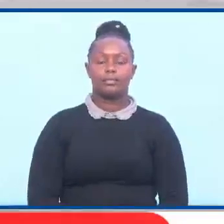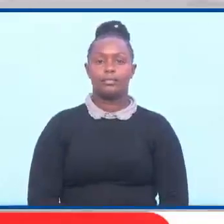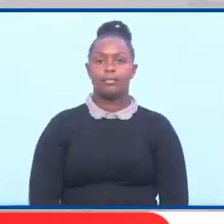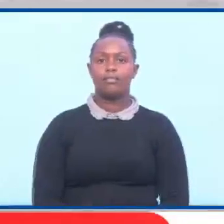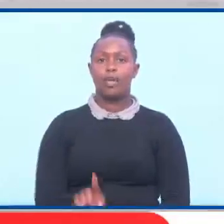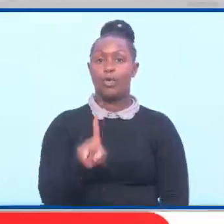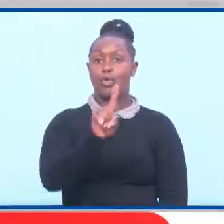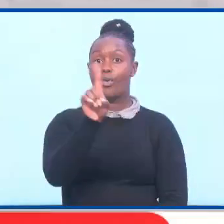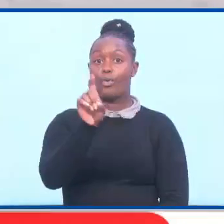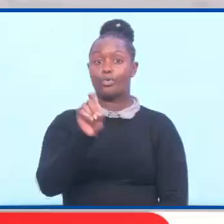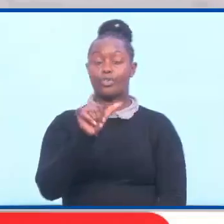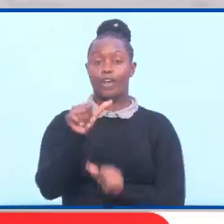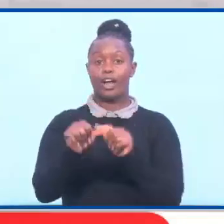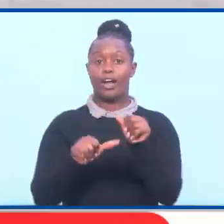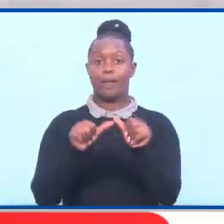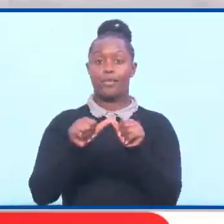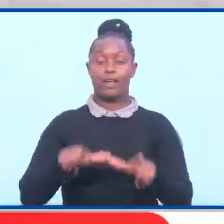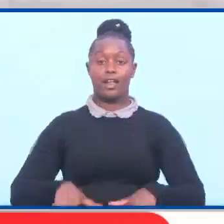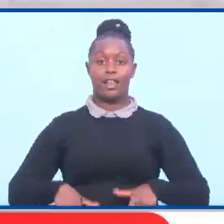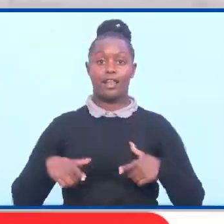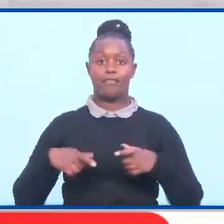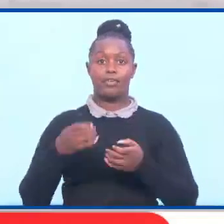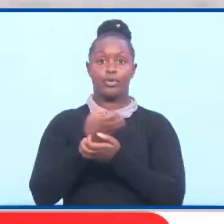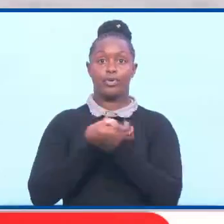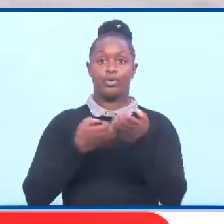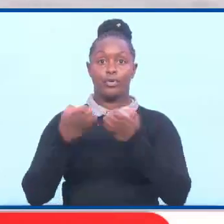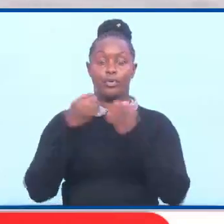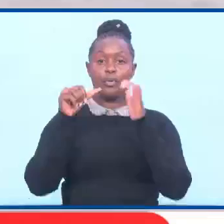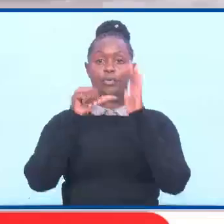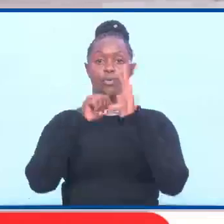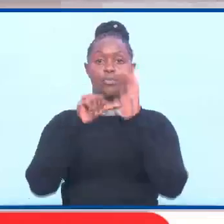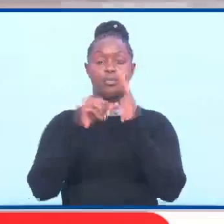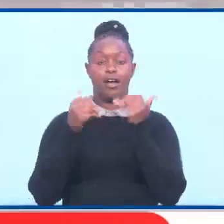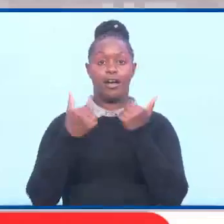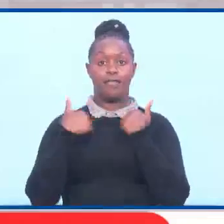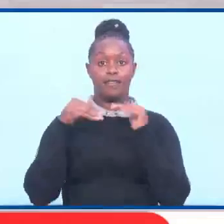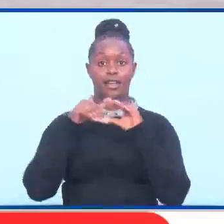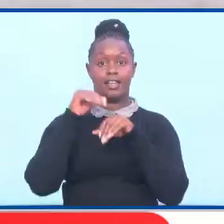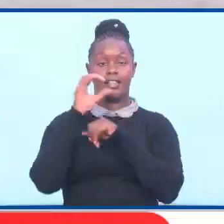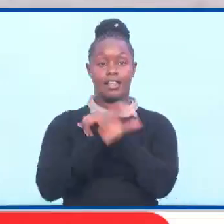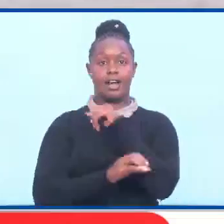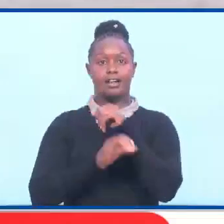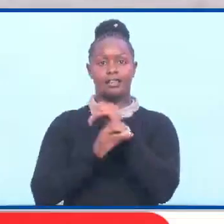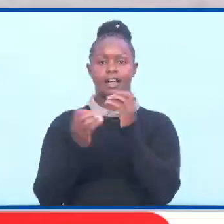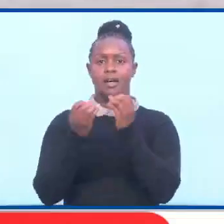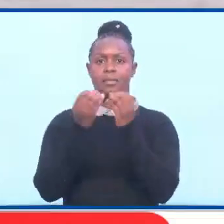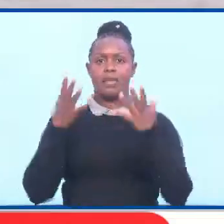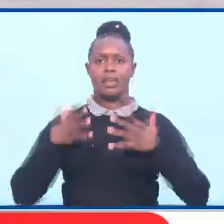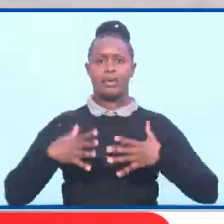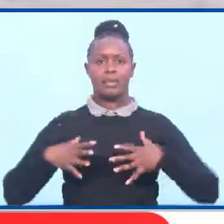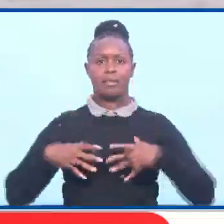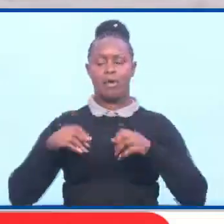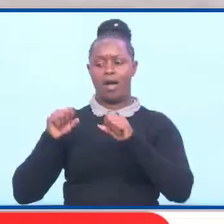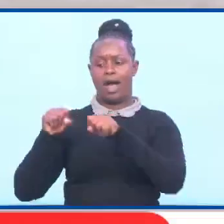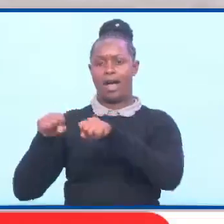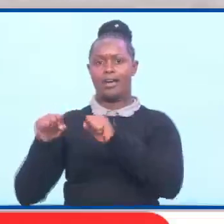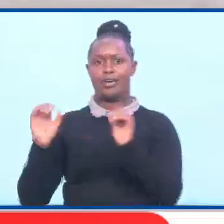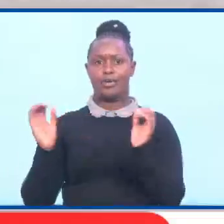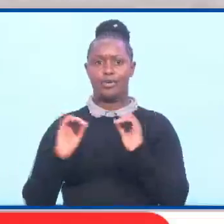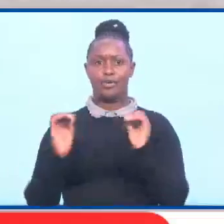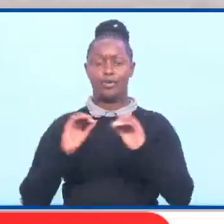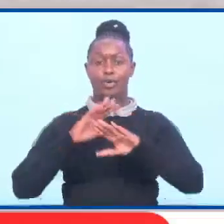Swala la gharama ya maisha limekuwa na utata nchini, huku watu wengi wakishindwa kukubaliana kuhusu hali halisi ilivyo.